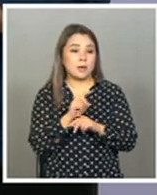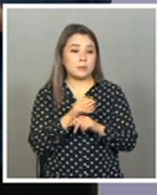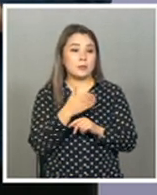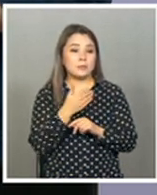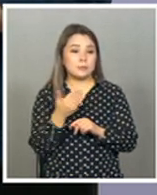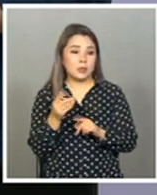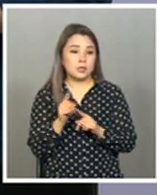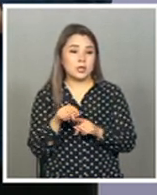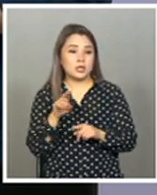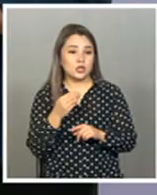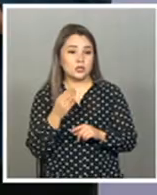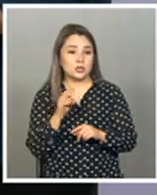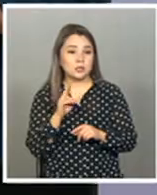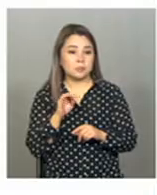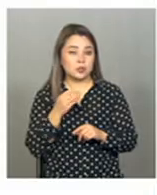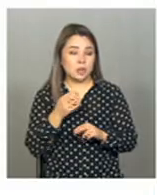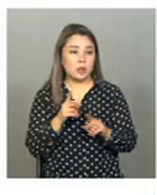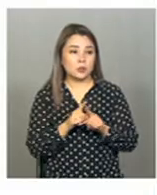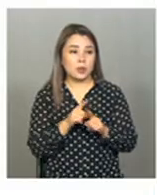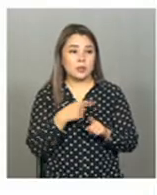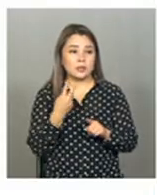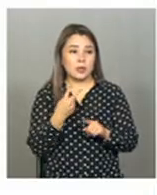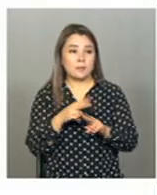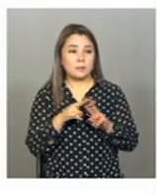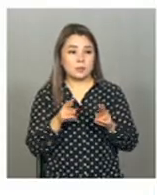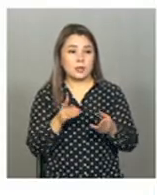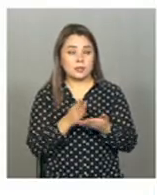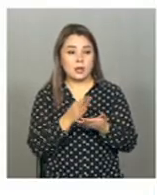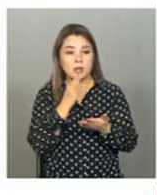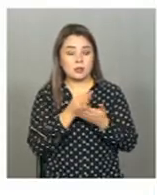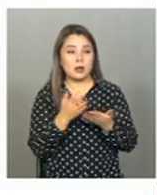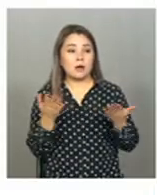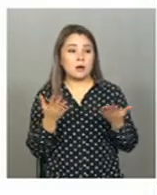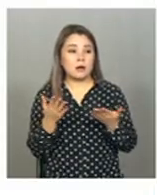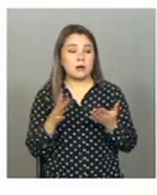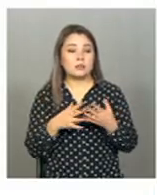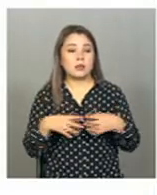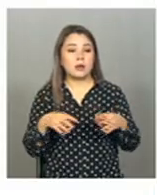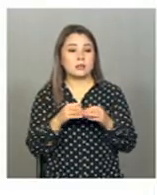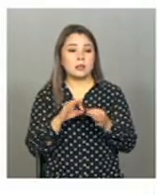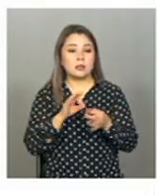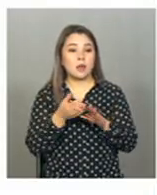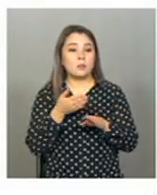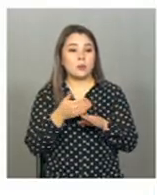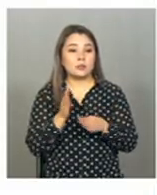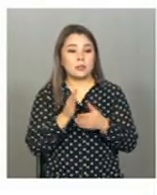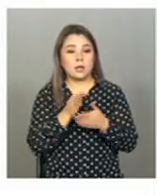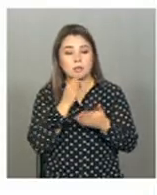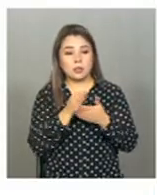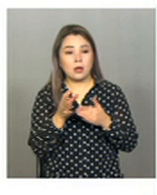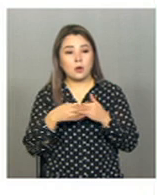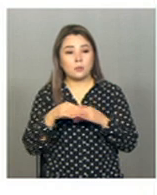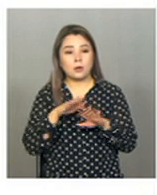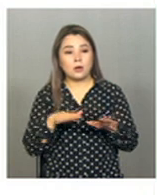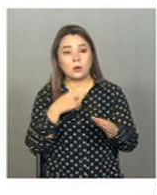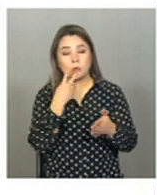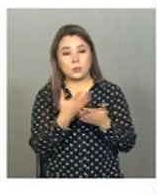Дешті Қыпшақ даласының екі бірлестікке қай әулеттен бөлінгенін атап, аумағын